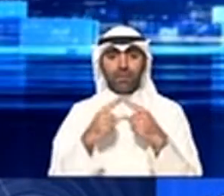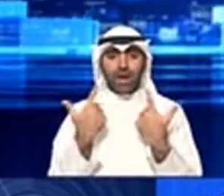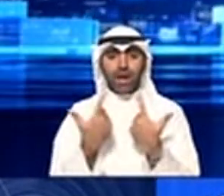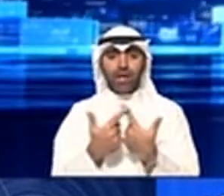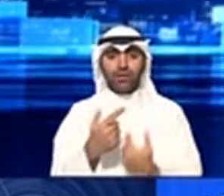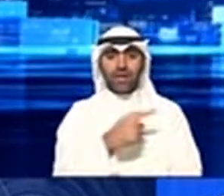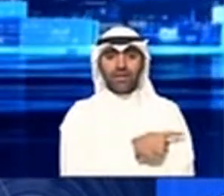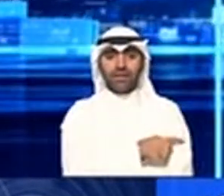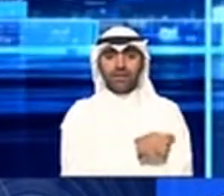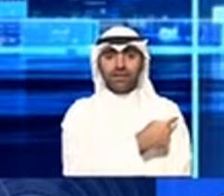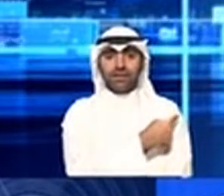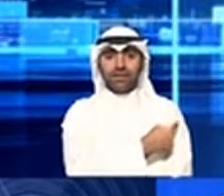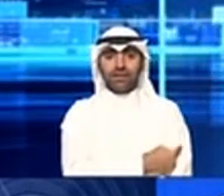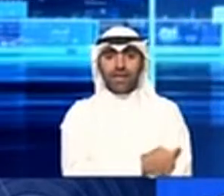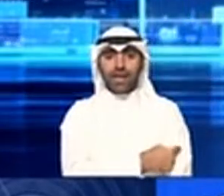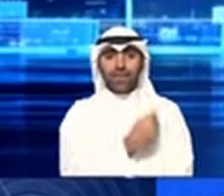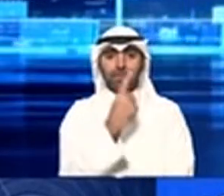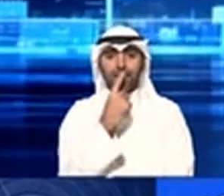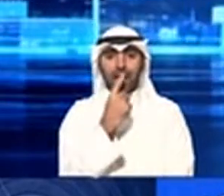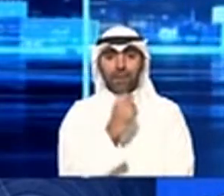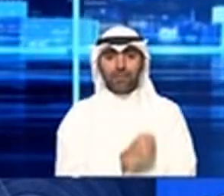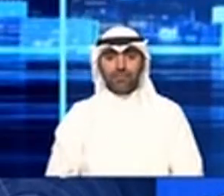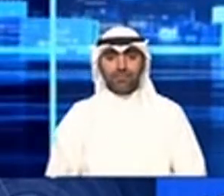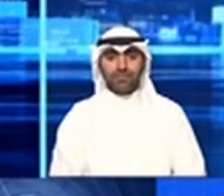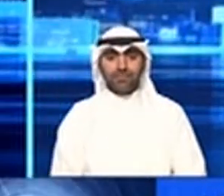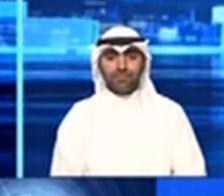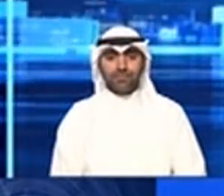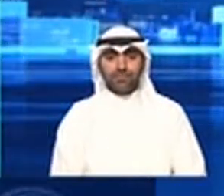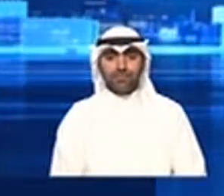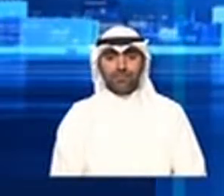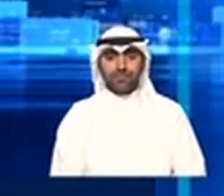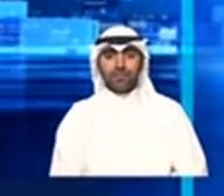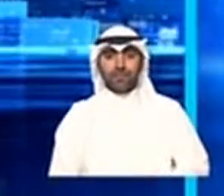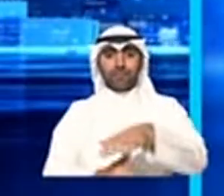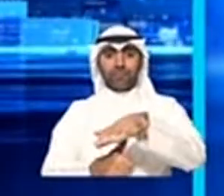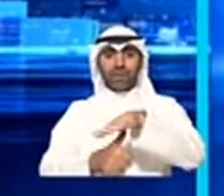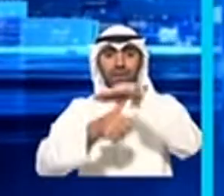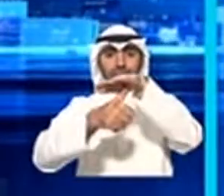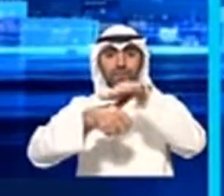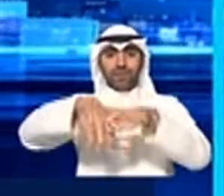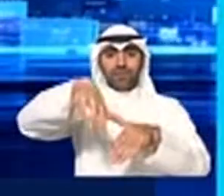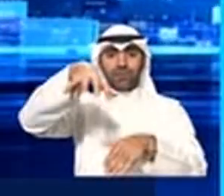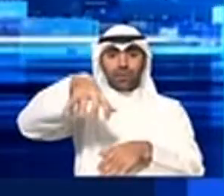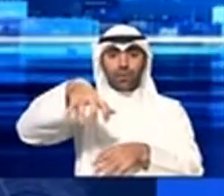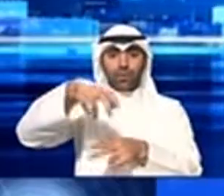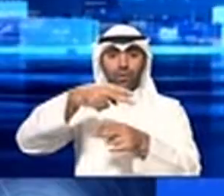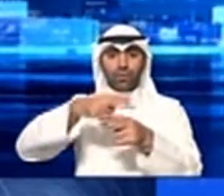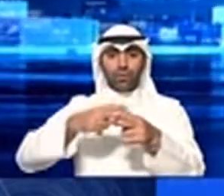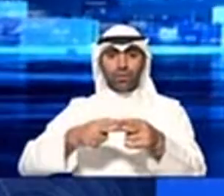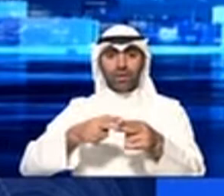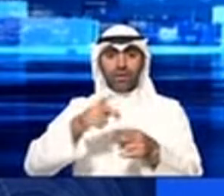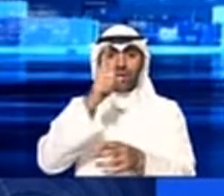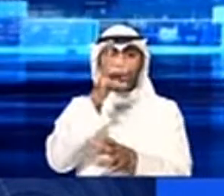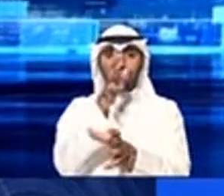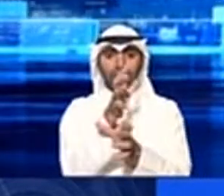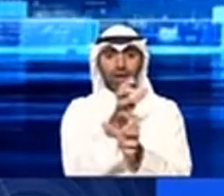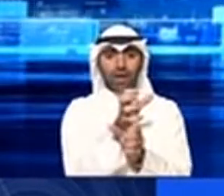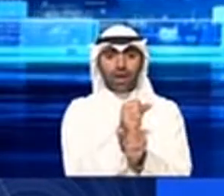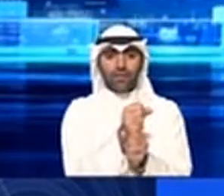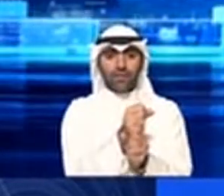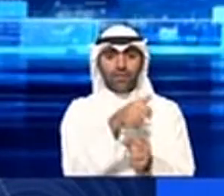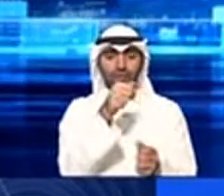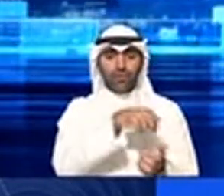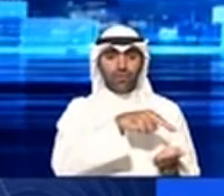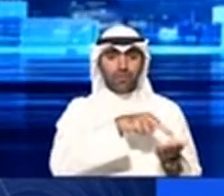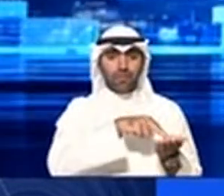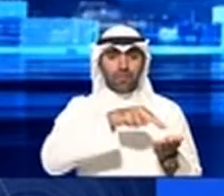الكويت واللجنة الدولية للصليب الأحمر. هذا وقد بعث حضرة صاحب السمو أمير البلاد الشيخ نواف الأحمد الجابر